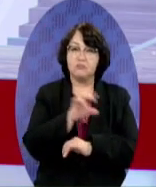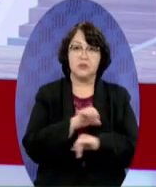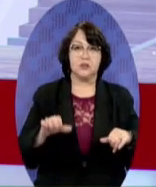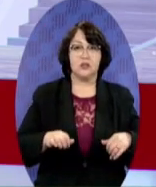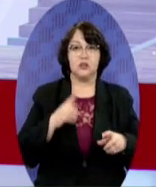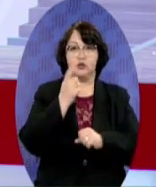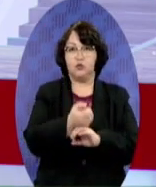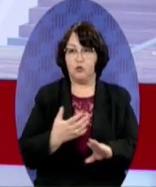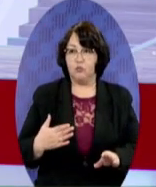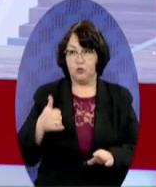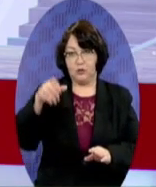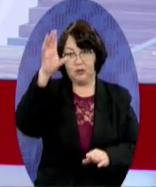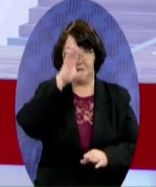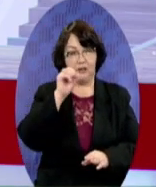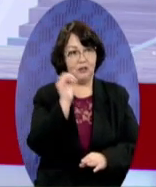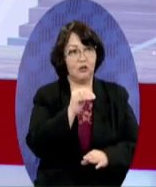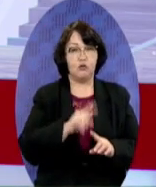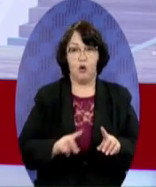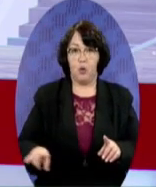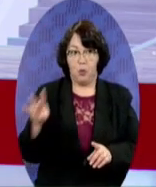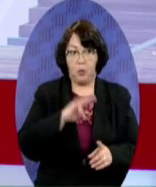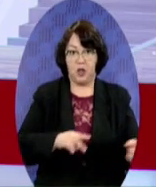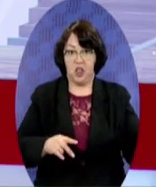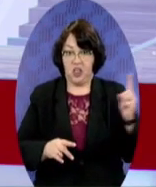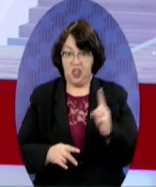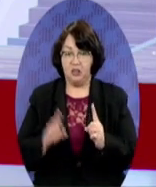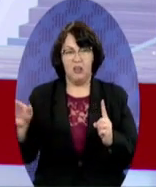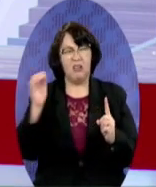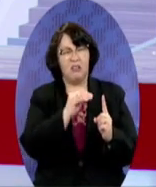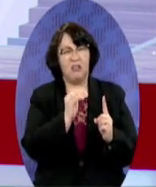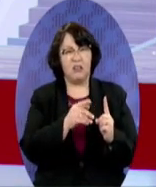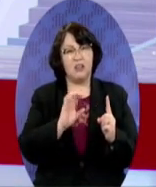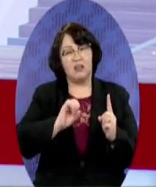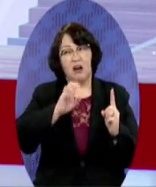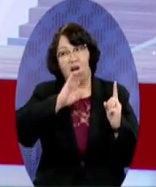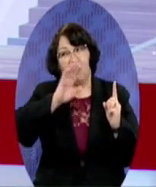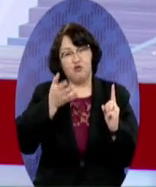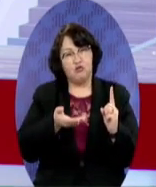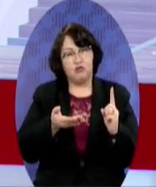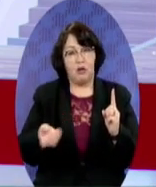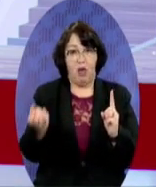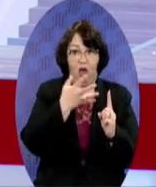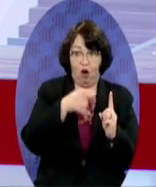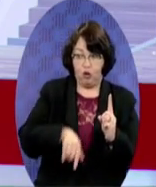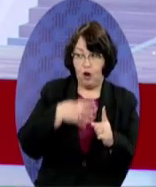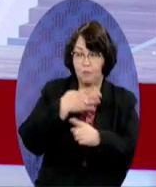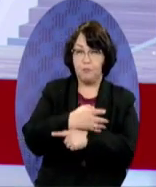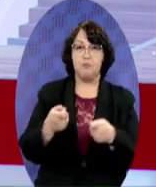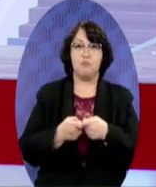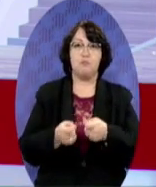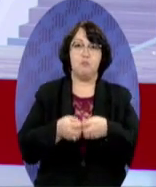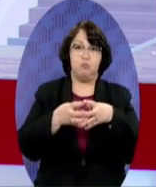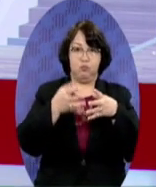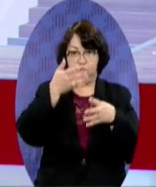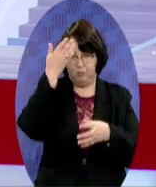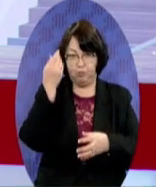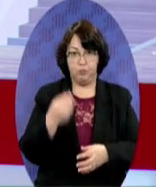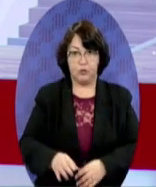өнгөрсөн жил ерөнхий сайдыг орон нутагт ажиллах үеэр энэ асуудалд анхаарлаа хандуулах хүсэлтийг тавьсан нь өнөөдөр бодит ажил ийнхүү